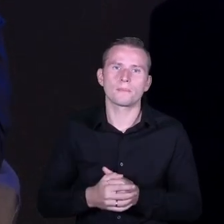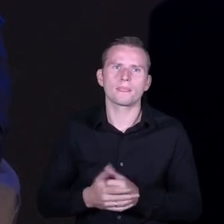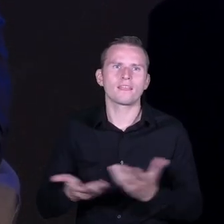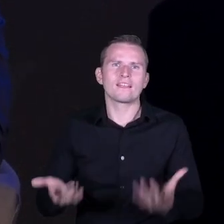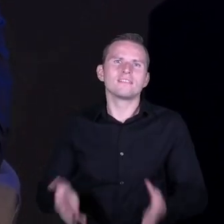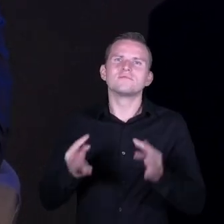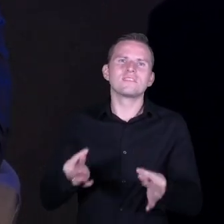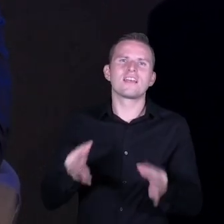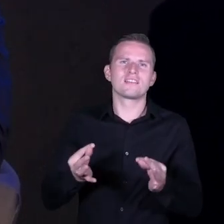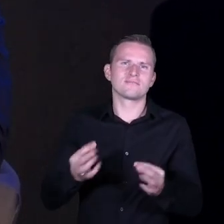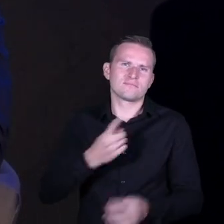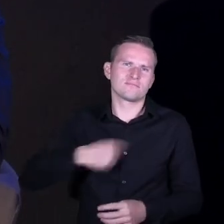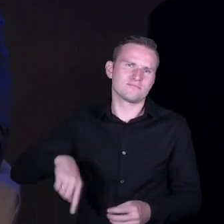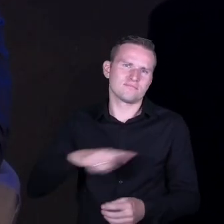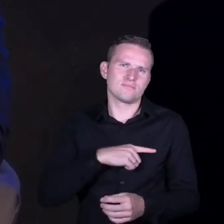tym momencie